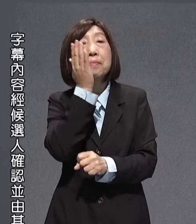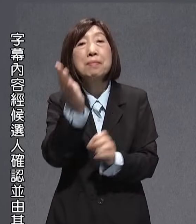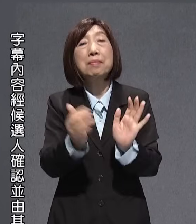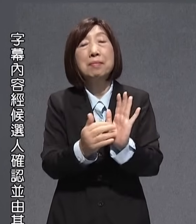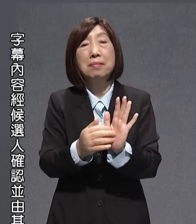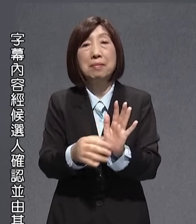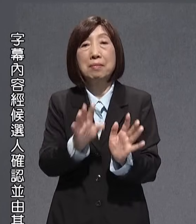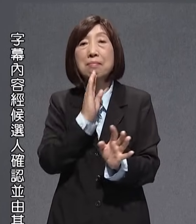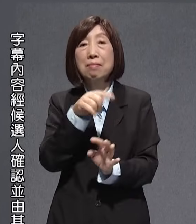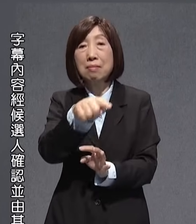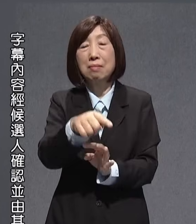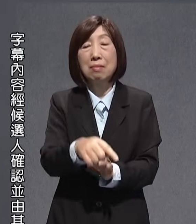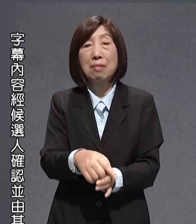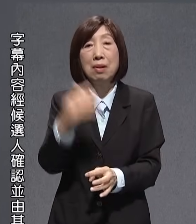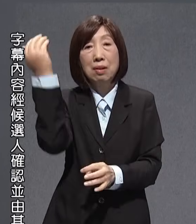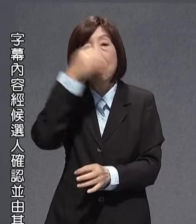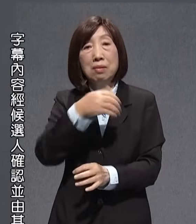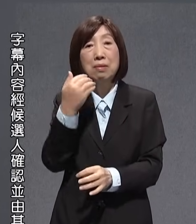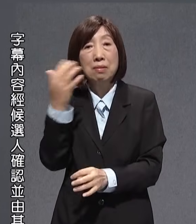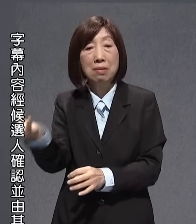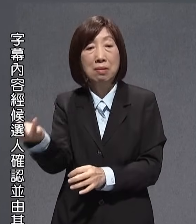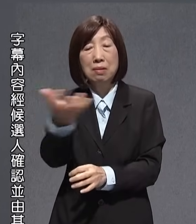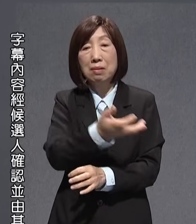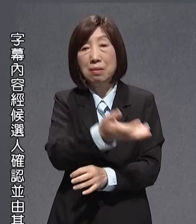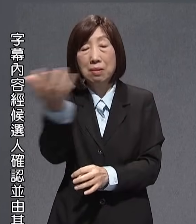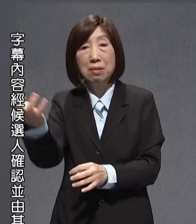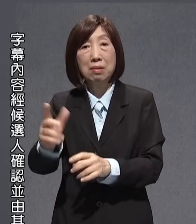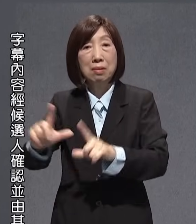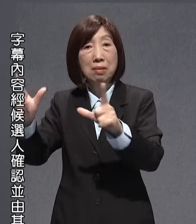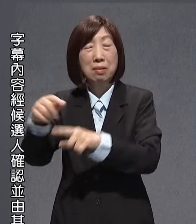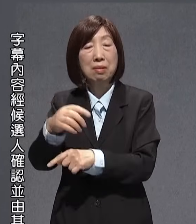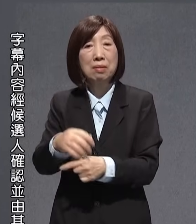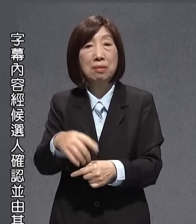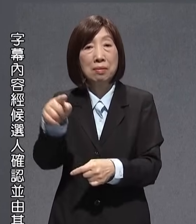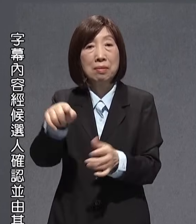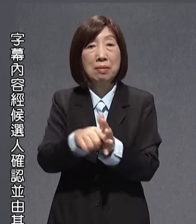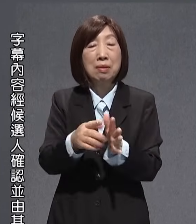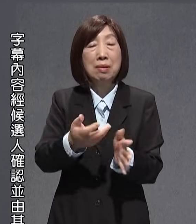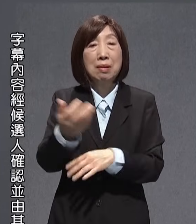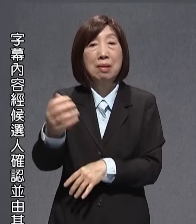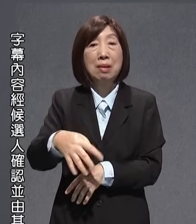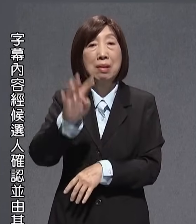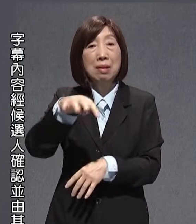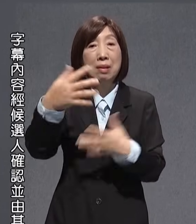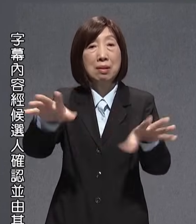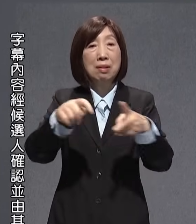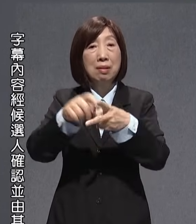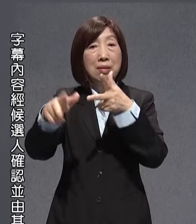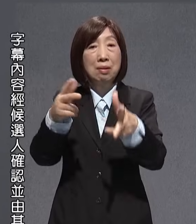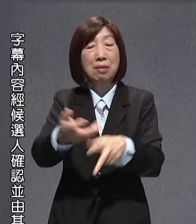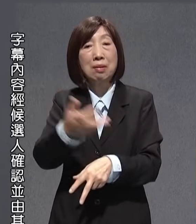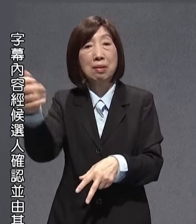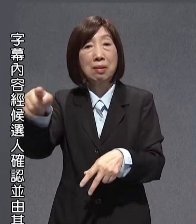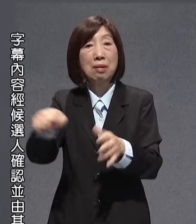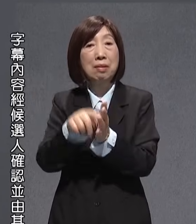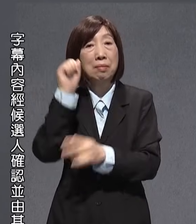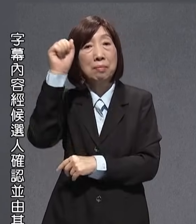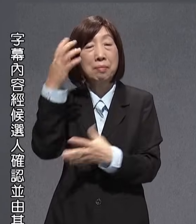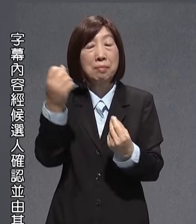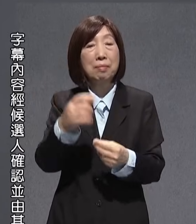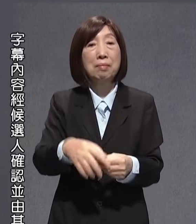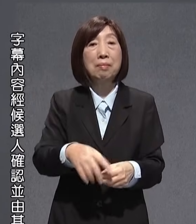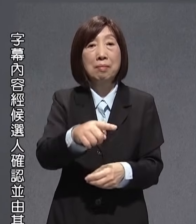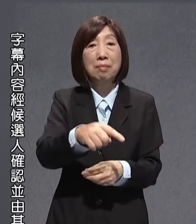呢，你的南铁东移，我温宰敬拆4217间工厂，无人抗争；你南铁